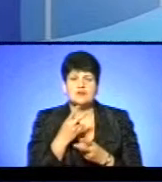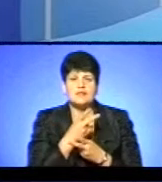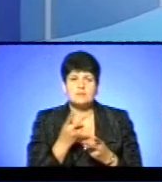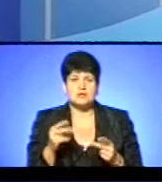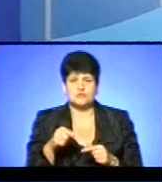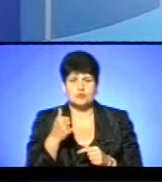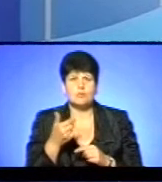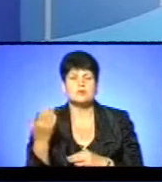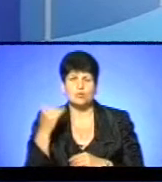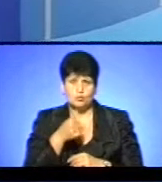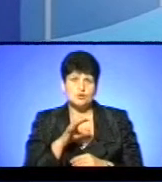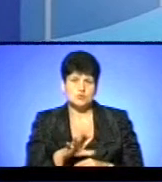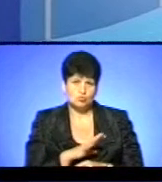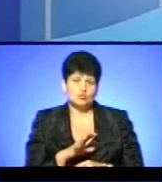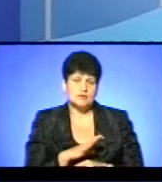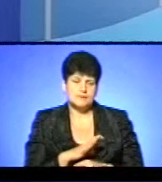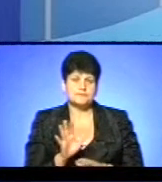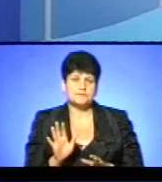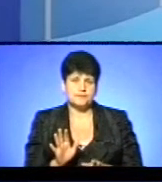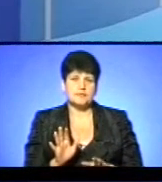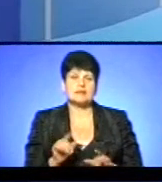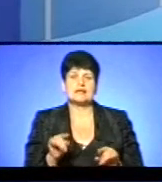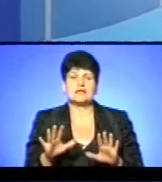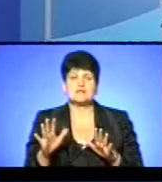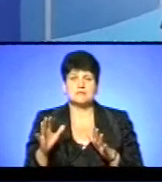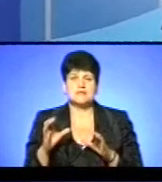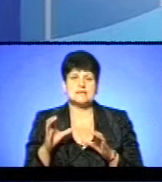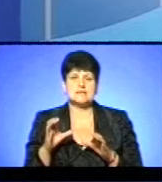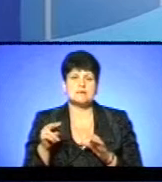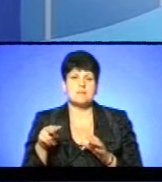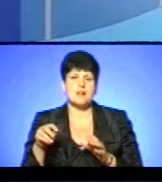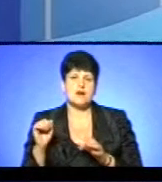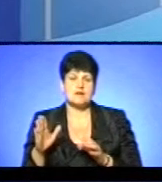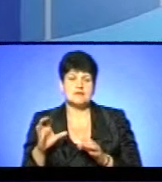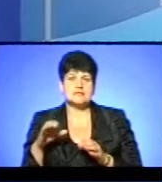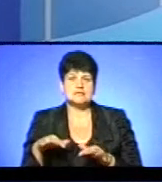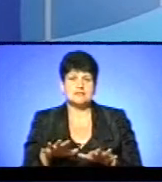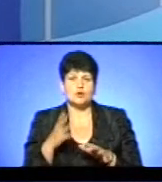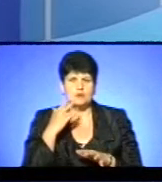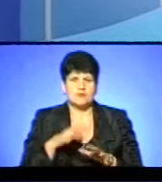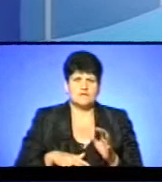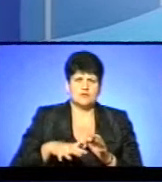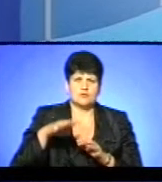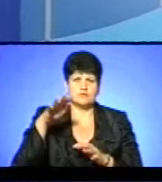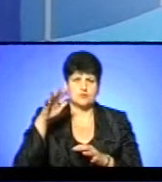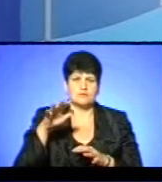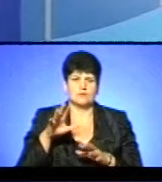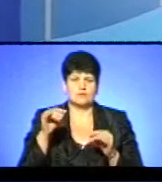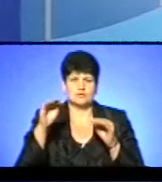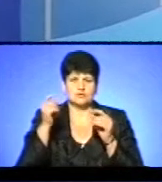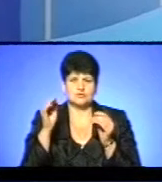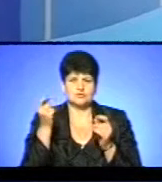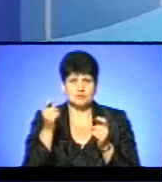цьому році. В минулому році були. Такі, як випадки сплави з сітками, що спливали. Коли була висока вода, прояви були, трошки вода